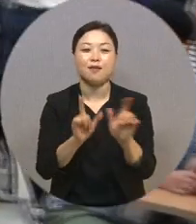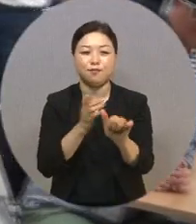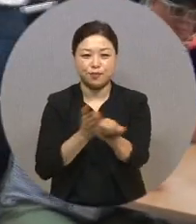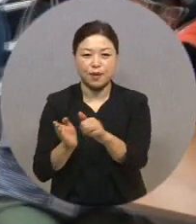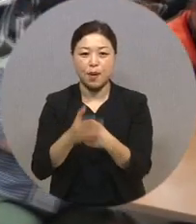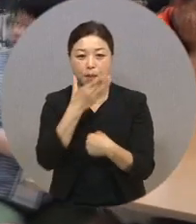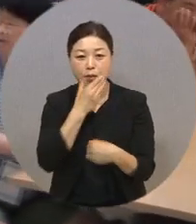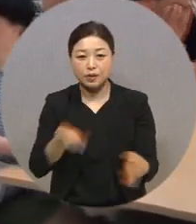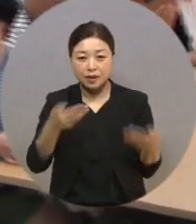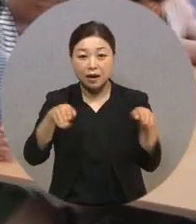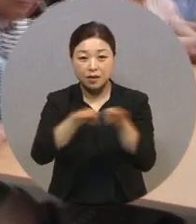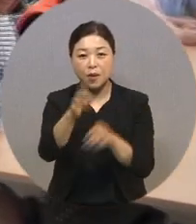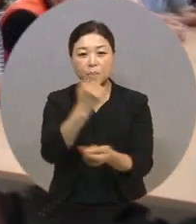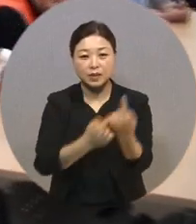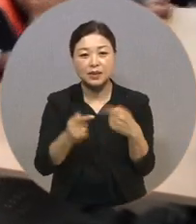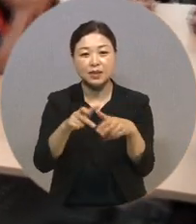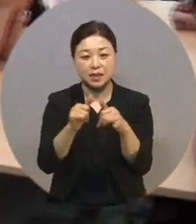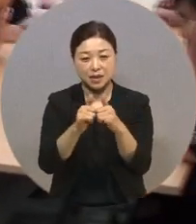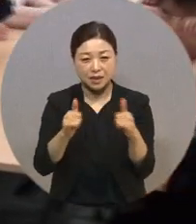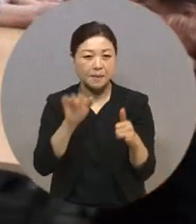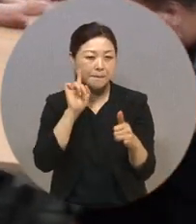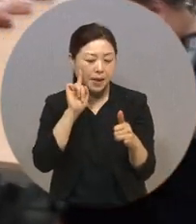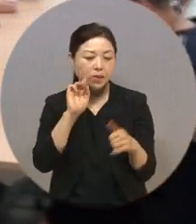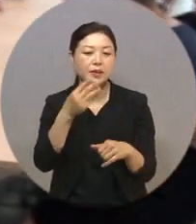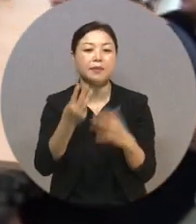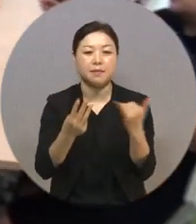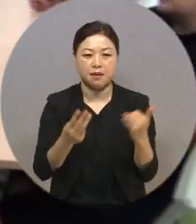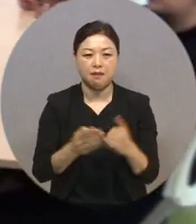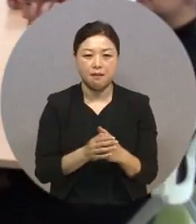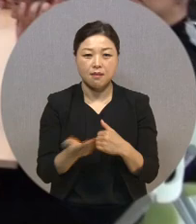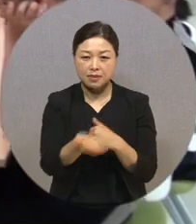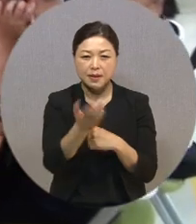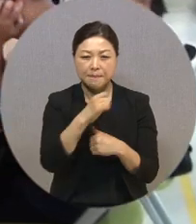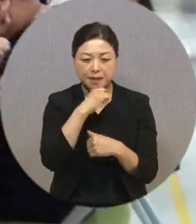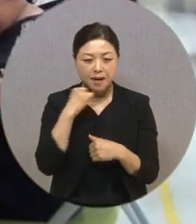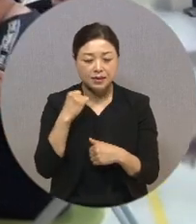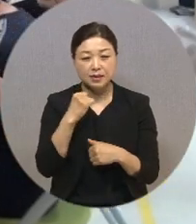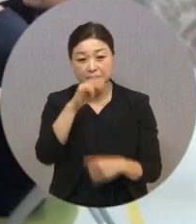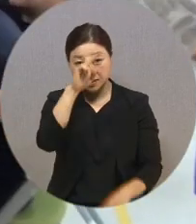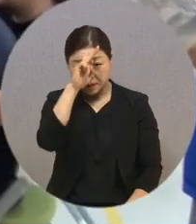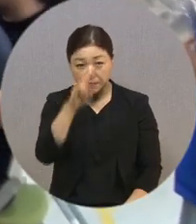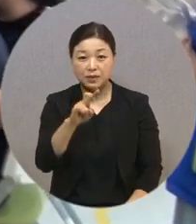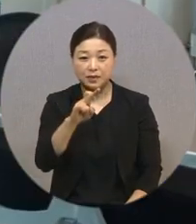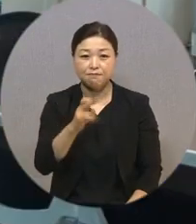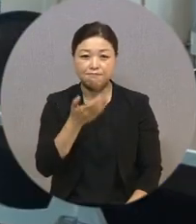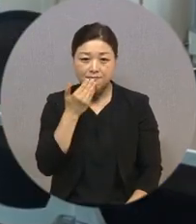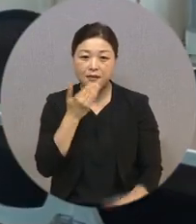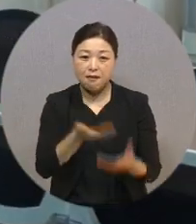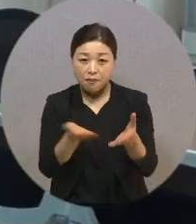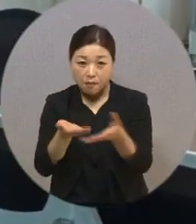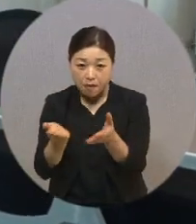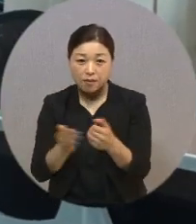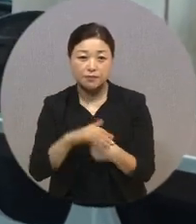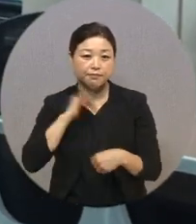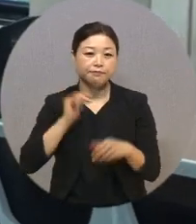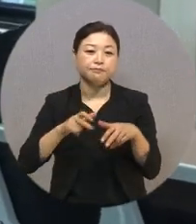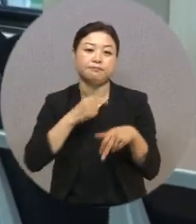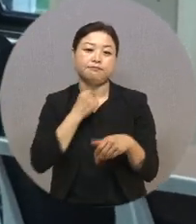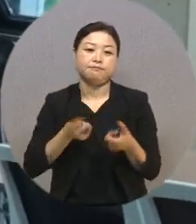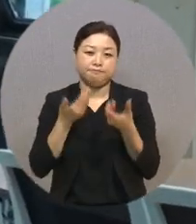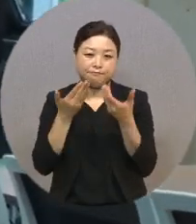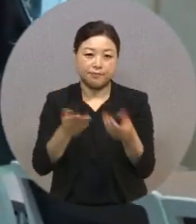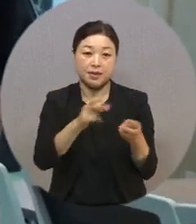복지관 이용 장애인은 매일 약 300명. 그들의 맛있는 점심 식사를 지원하기 위해 의정부 자원봉사센터